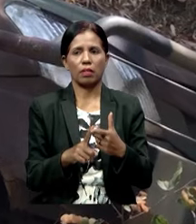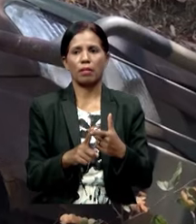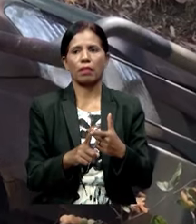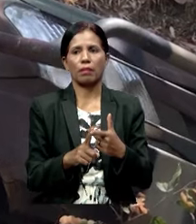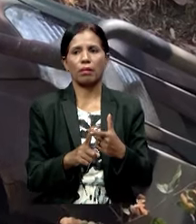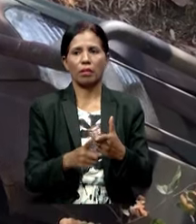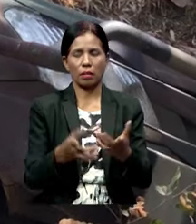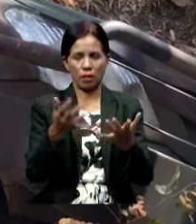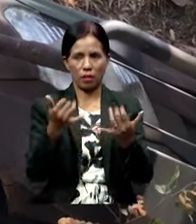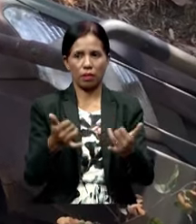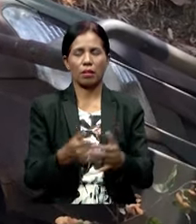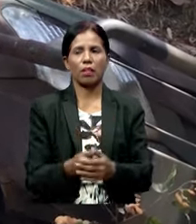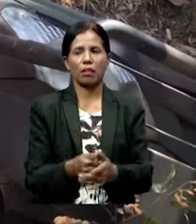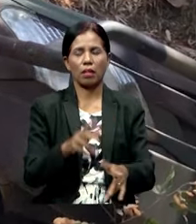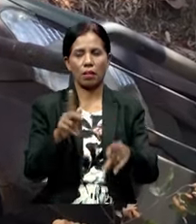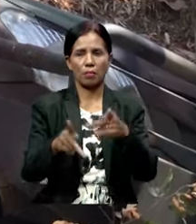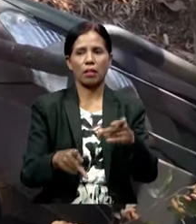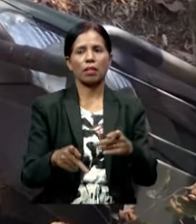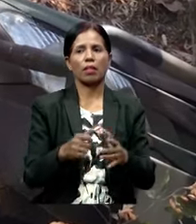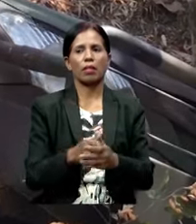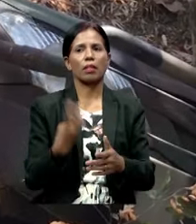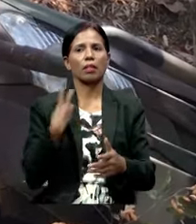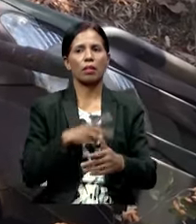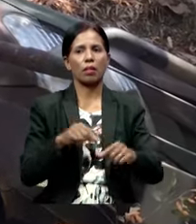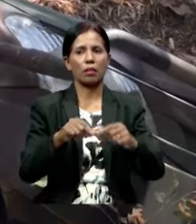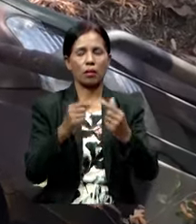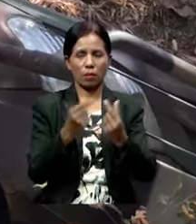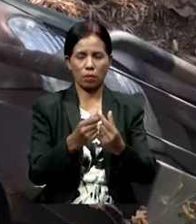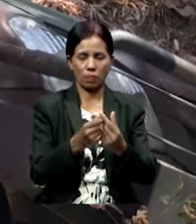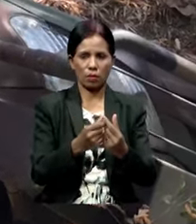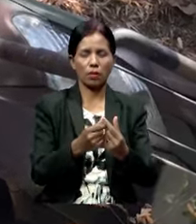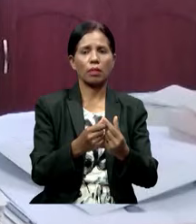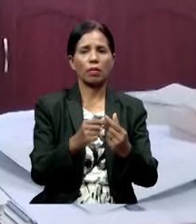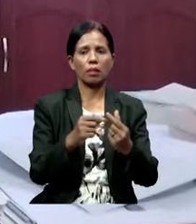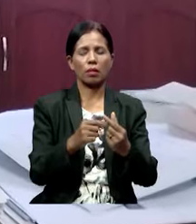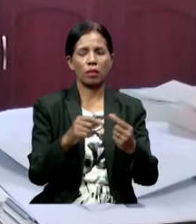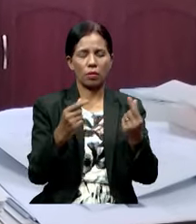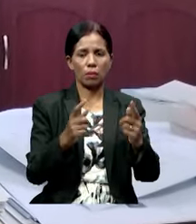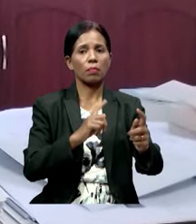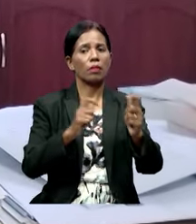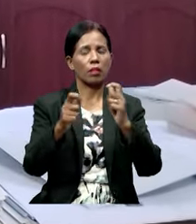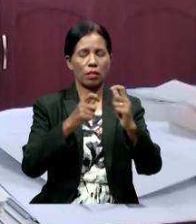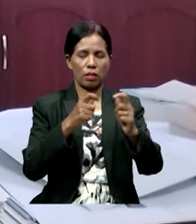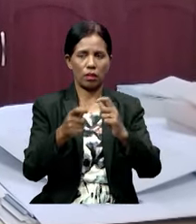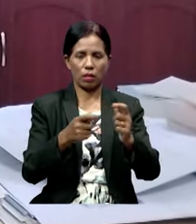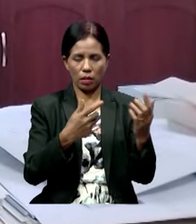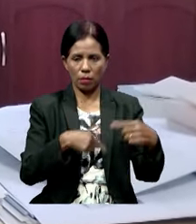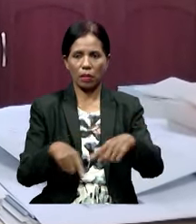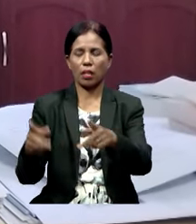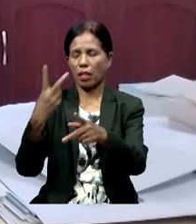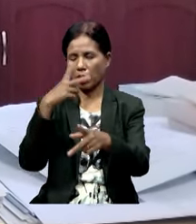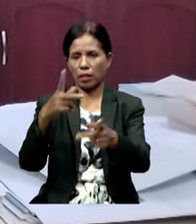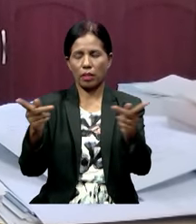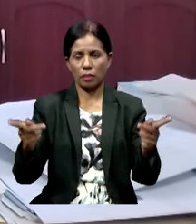e agora accidente na acontece e tenia equipa transito va kera si ha lokasi de accidente e